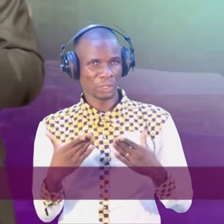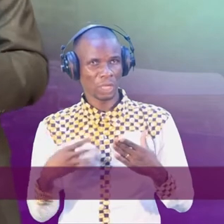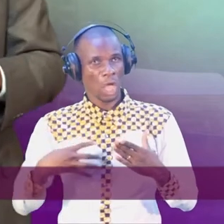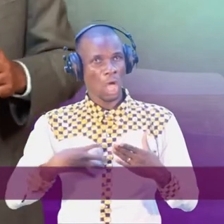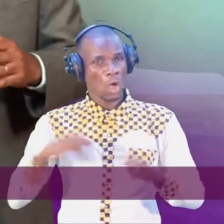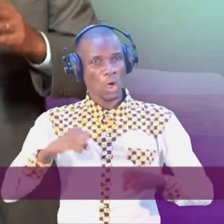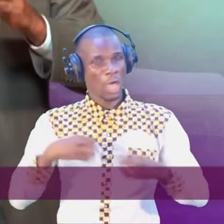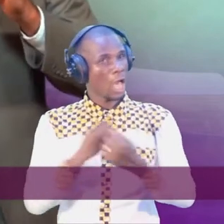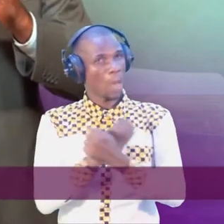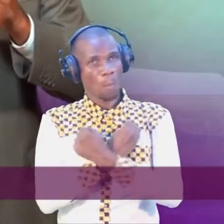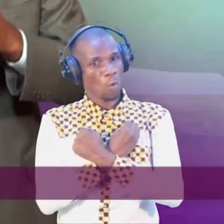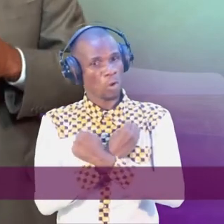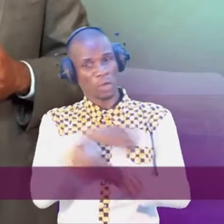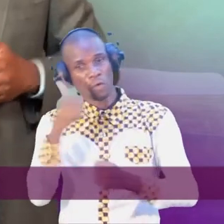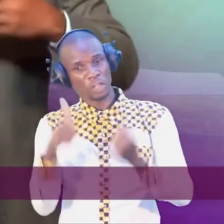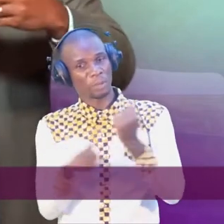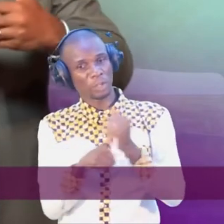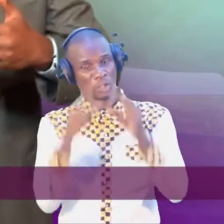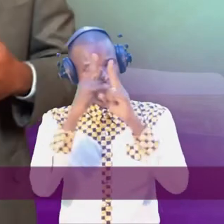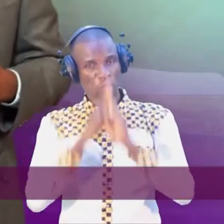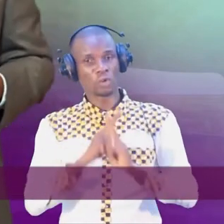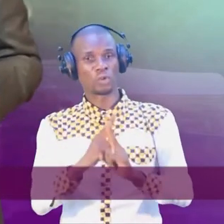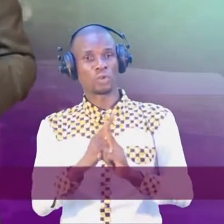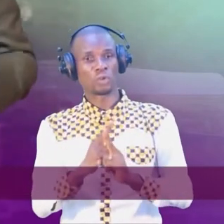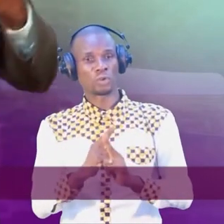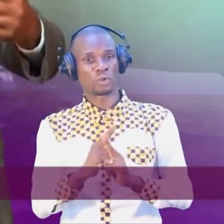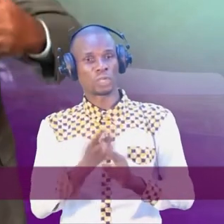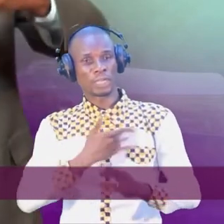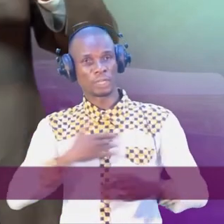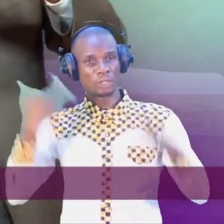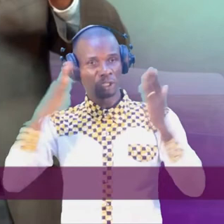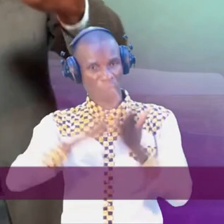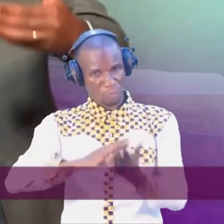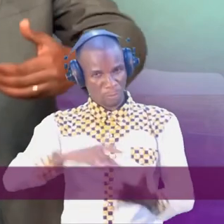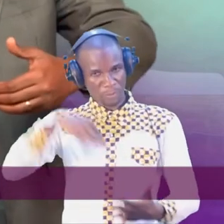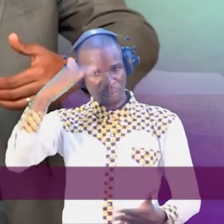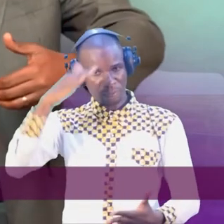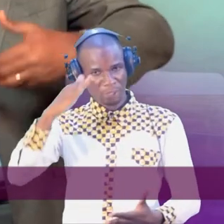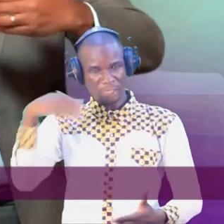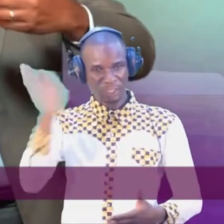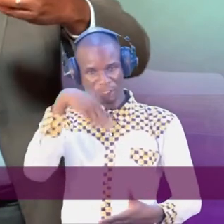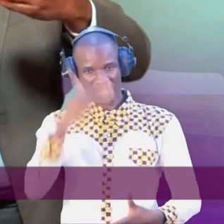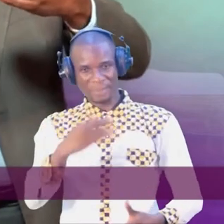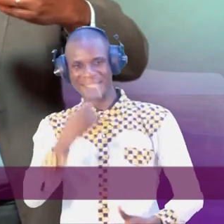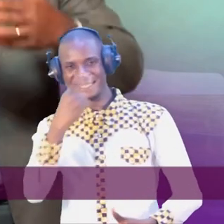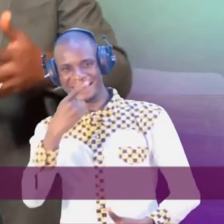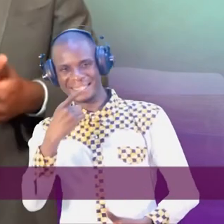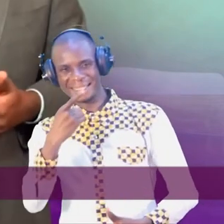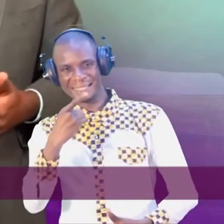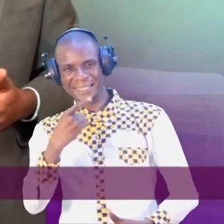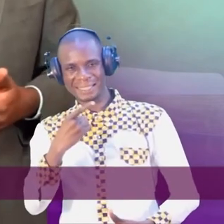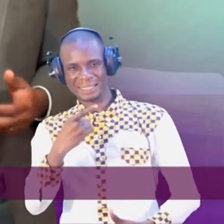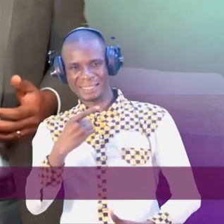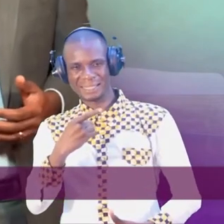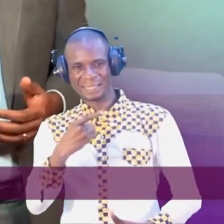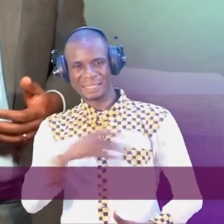Donc nous voyons que Dieu Mungu ana wivu, hataki watu wacheze na jina lake, watu waweze kuheshimu hiyo